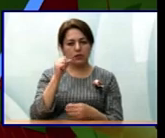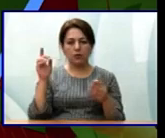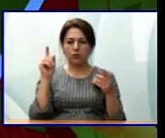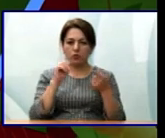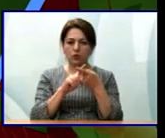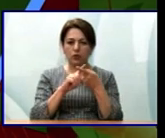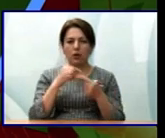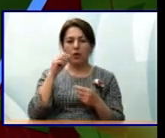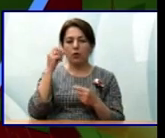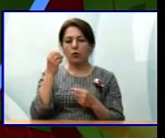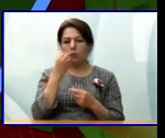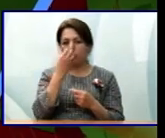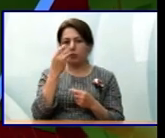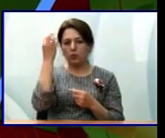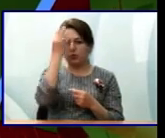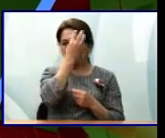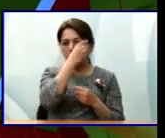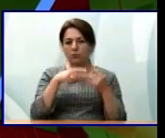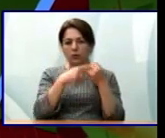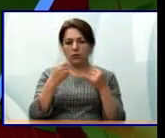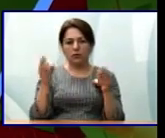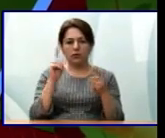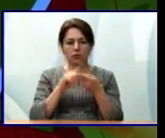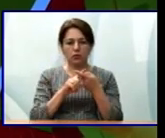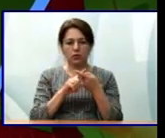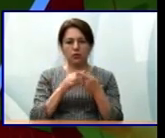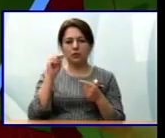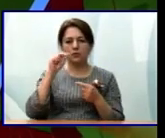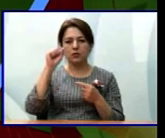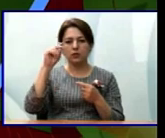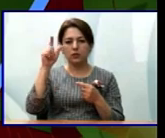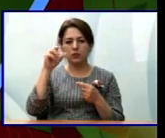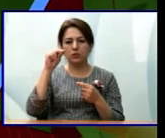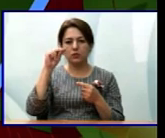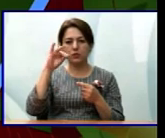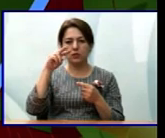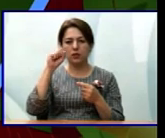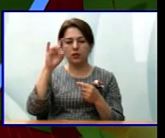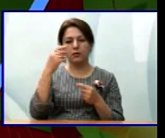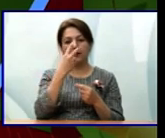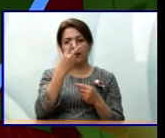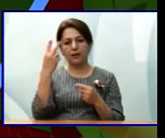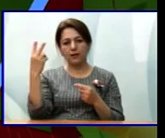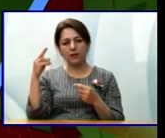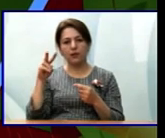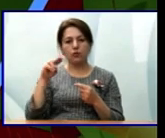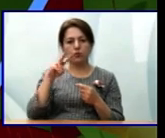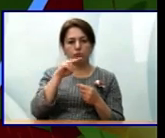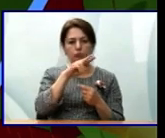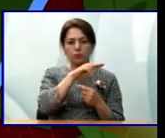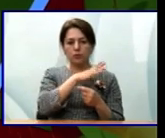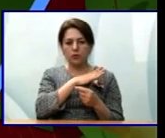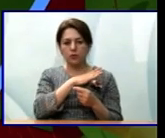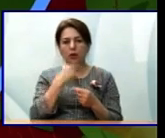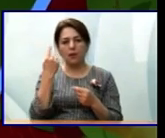qo'shilgan, gul toji bariglari ham 5 ta qo'shilgan, changchilari yuqorida aytganimizdek 2 tadan juft bo'lib qo'shilgan